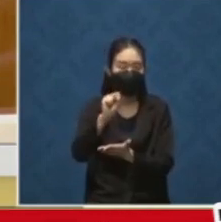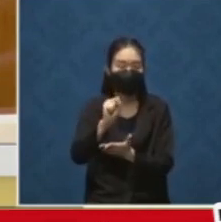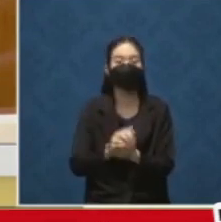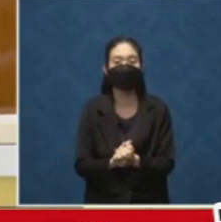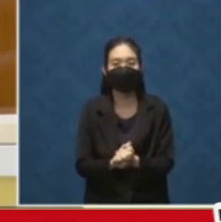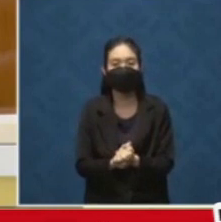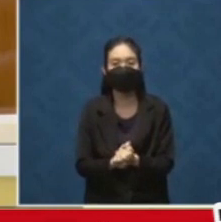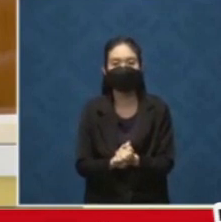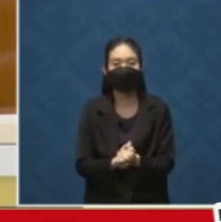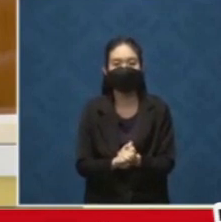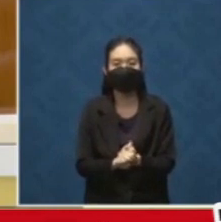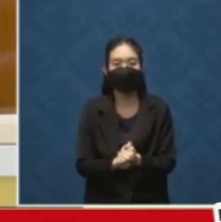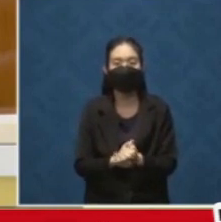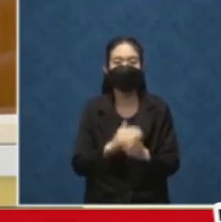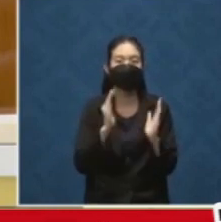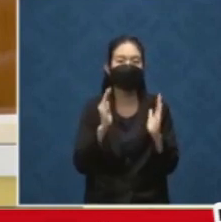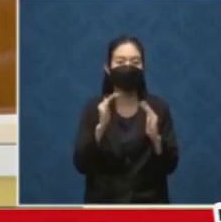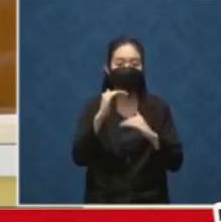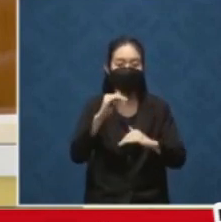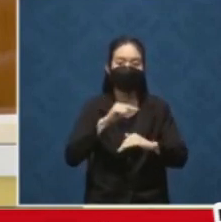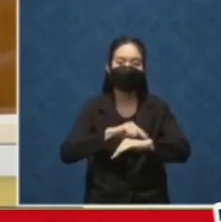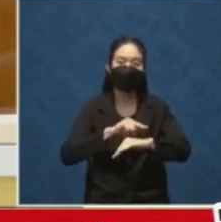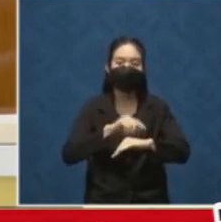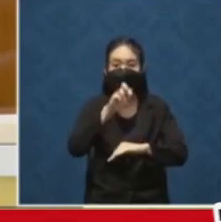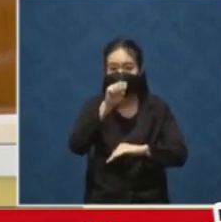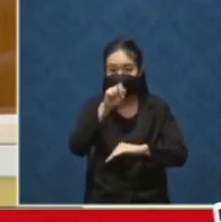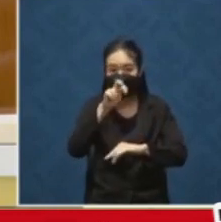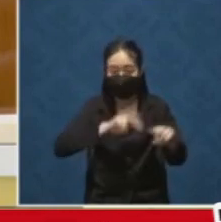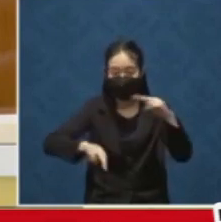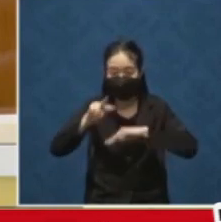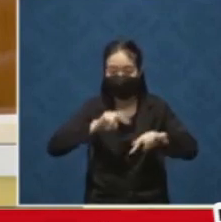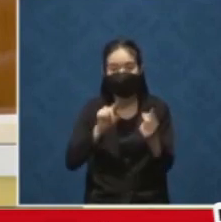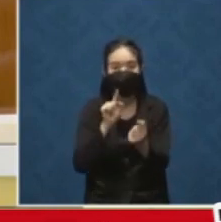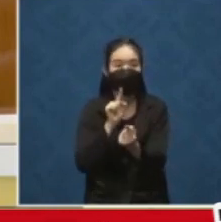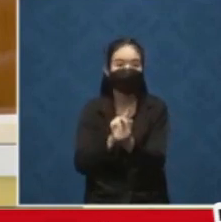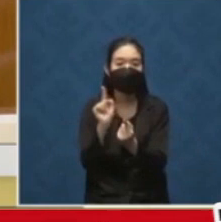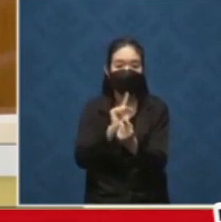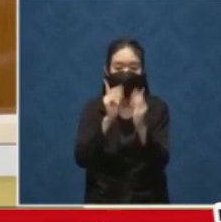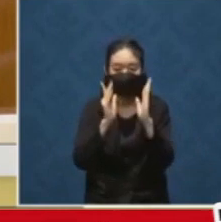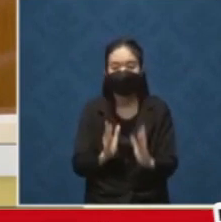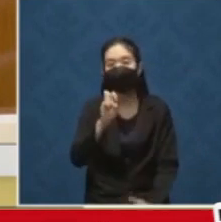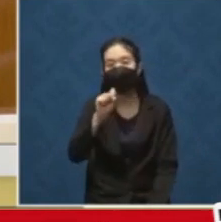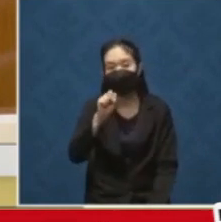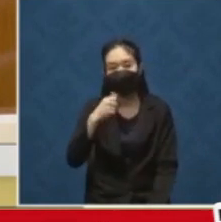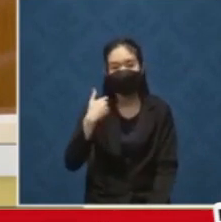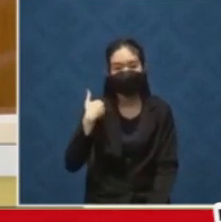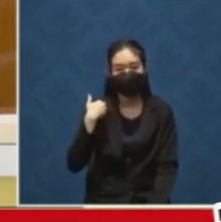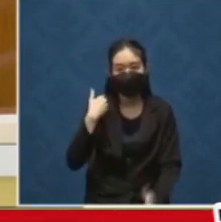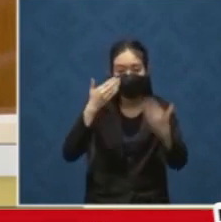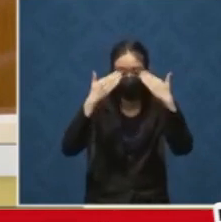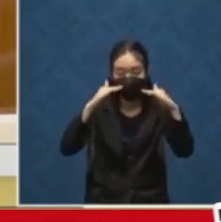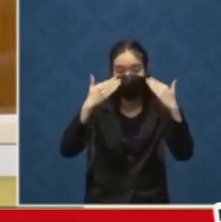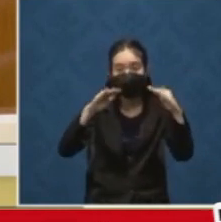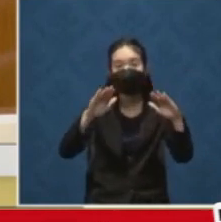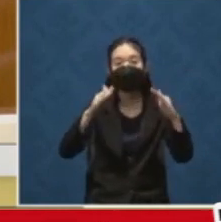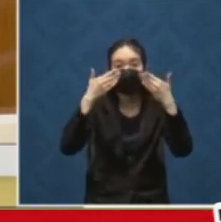ในช่งที่มีการสอบถปฐานครัได้มีการตรวพบผู้เข้าสอบนั้นตุจริก็คอ